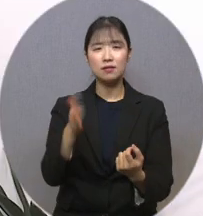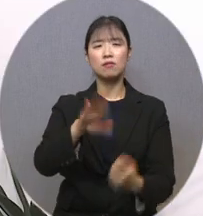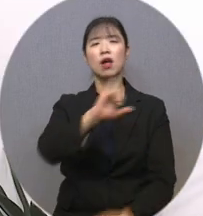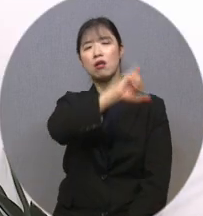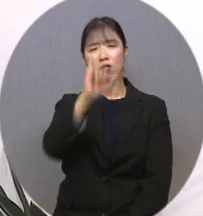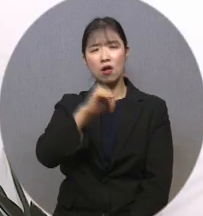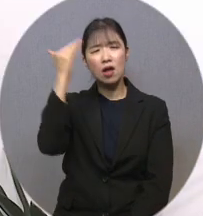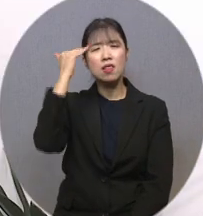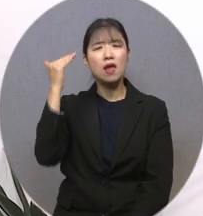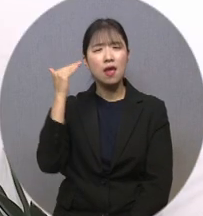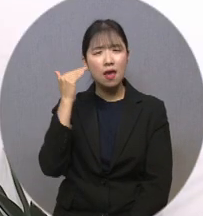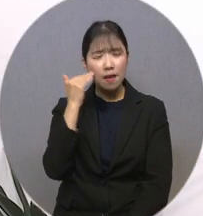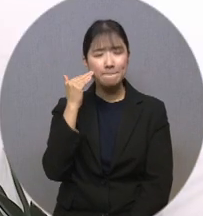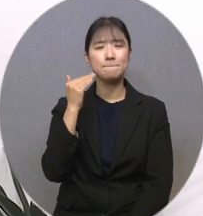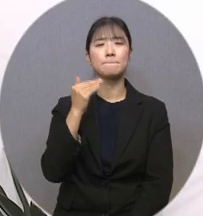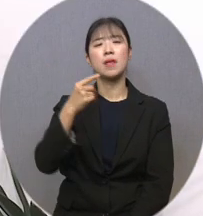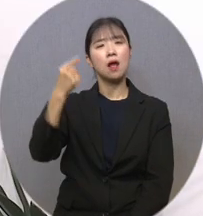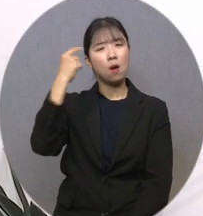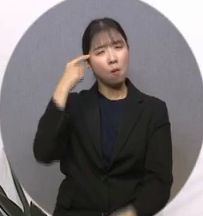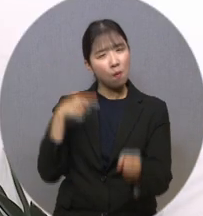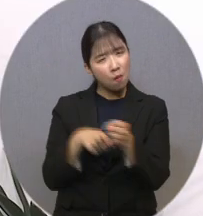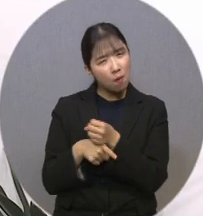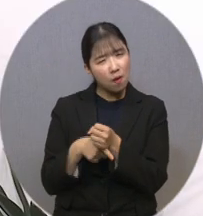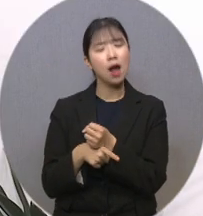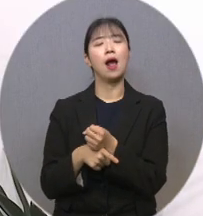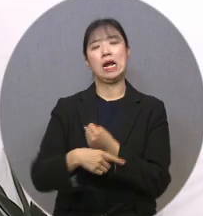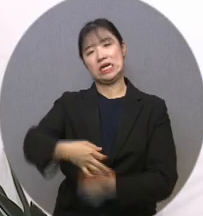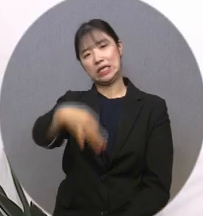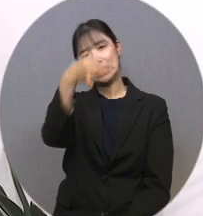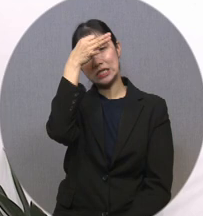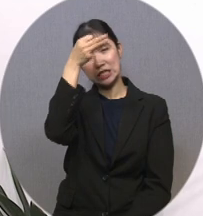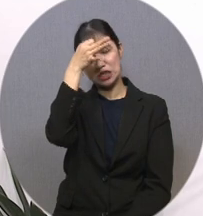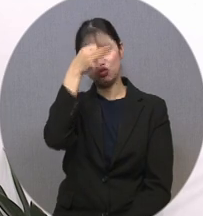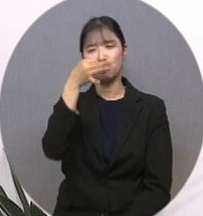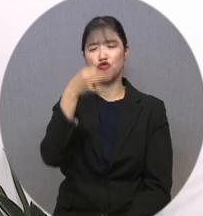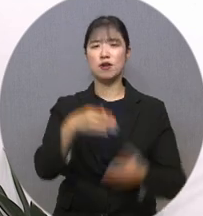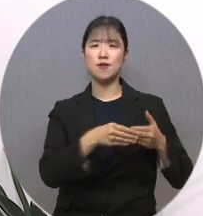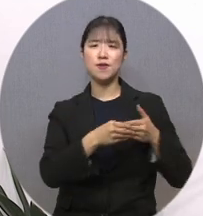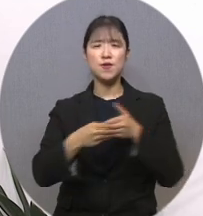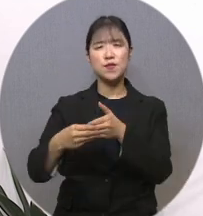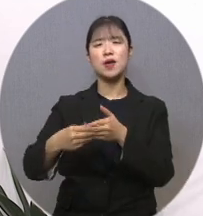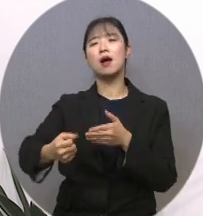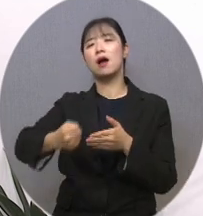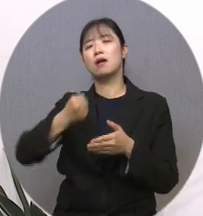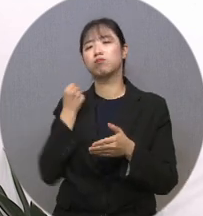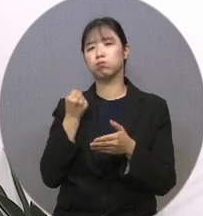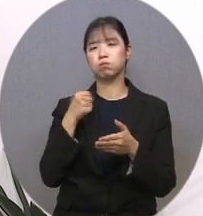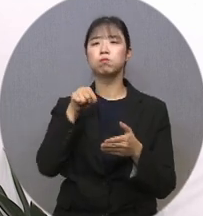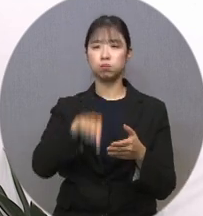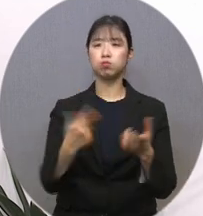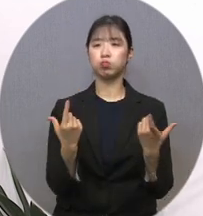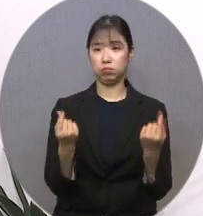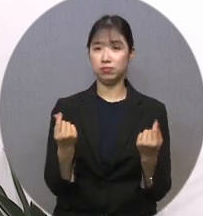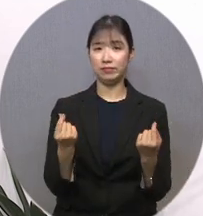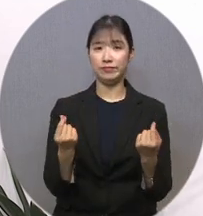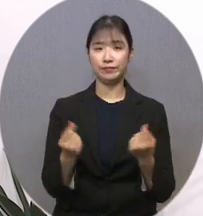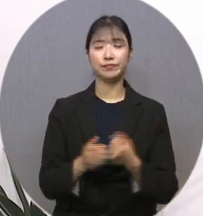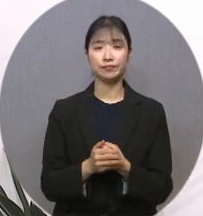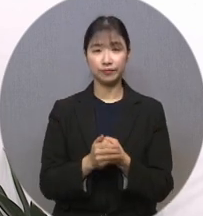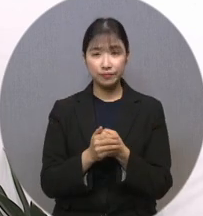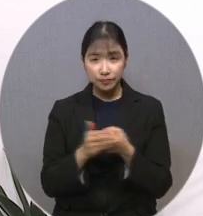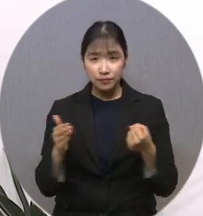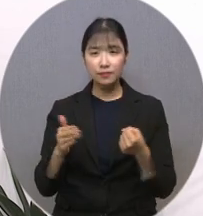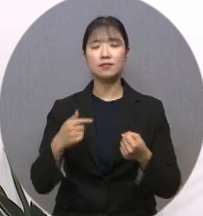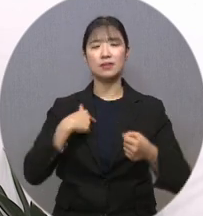전국적 대한민국의 과학기술의 견인차 역할을 하는 과학기술의 메카이기도 합니다. 그렇기